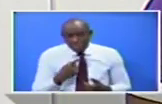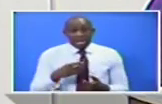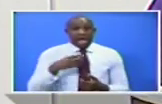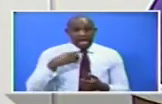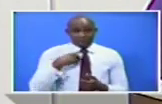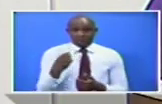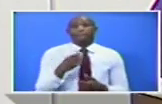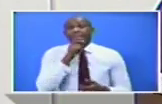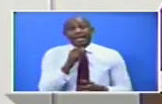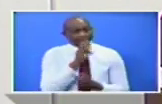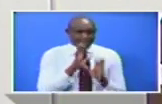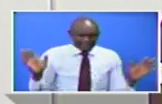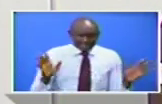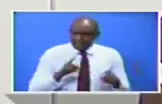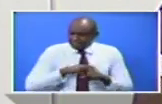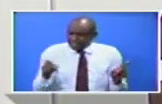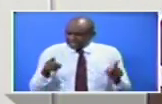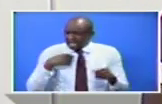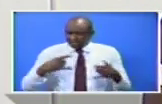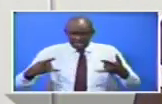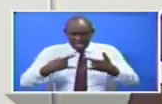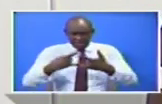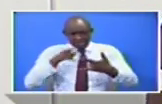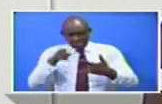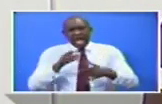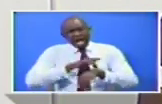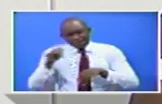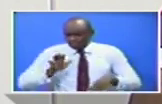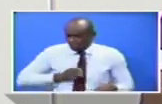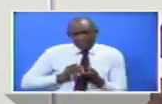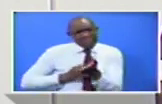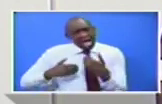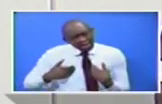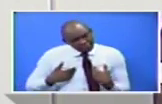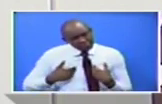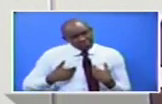sana young men. Kwa hivyo nikaona kuna masuala ambayo yana affect young women katika